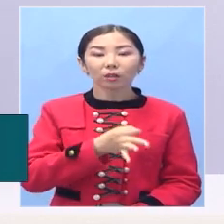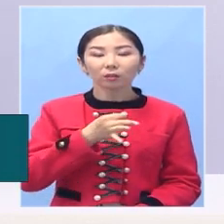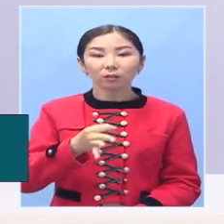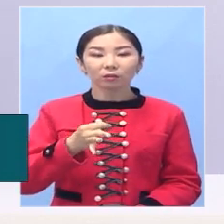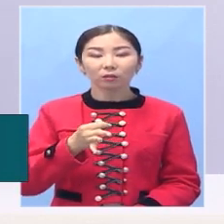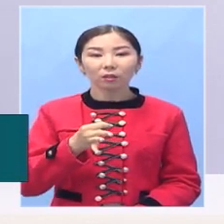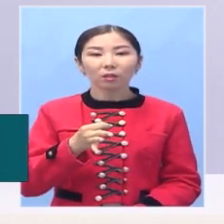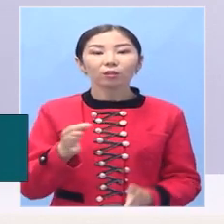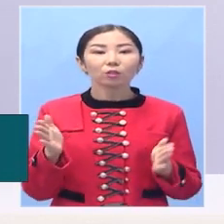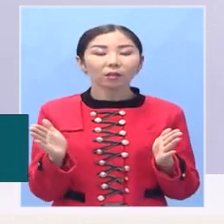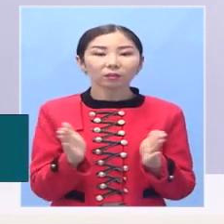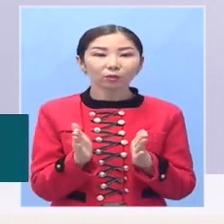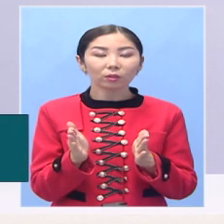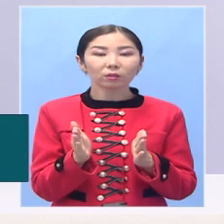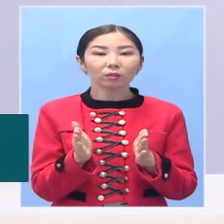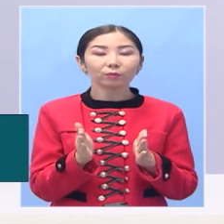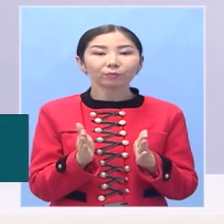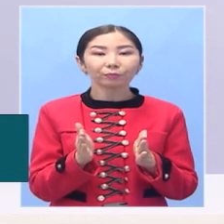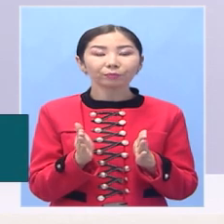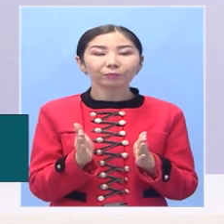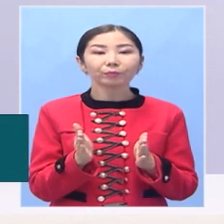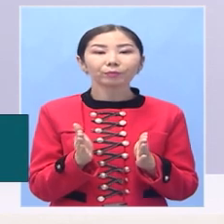аудан шағын аудандар,